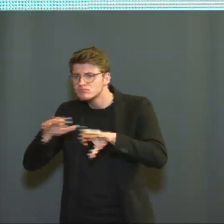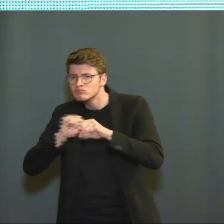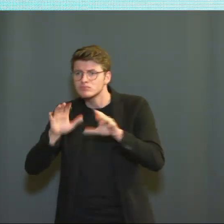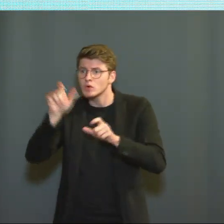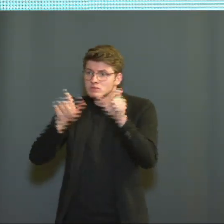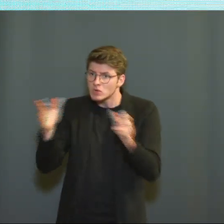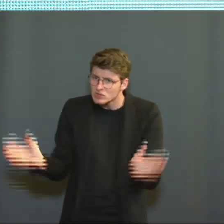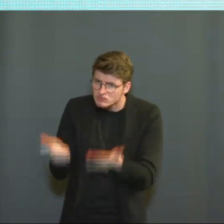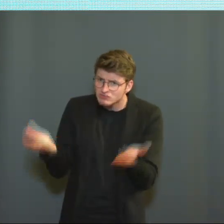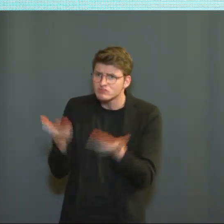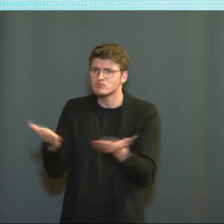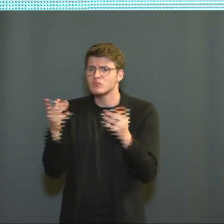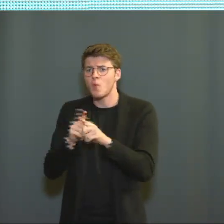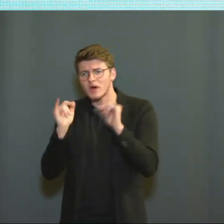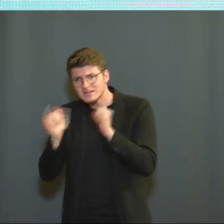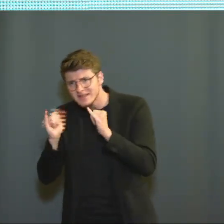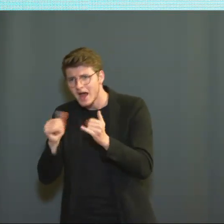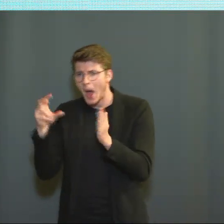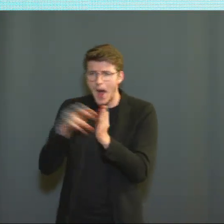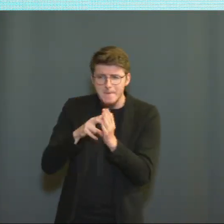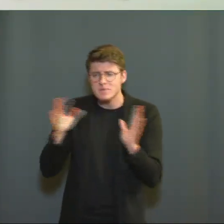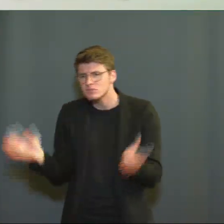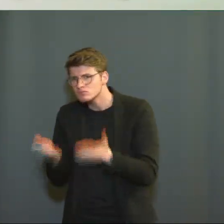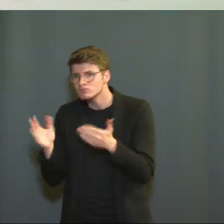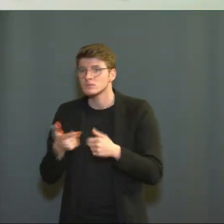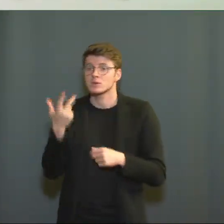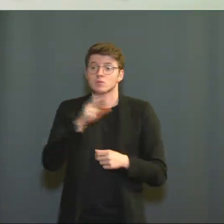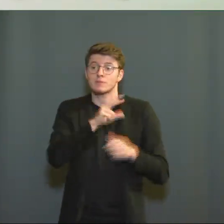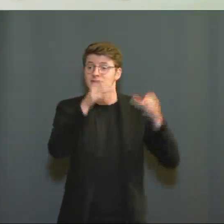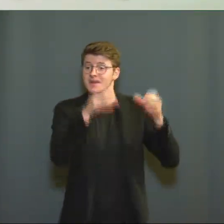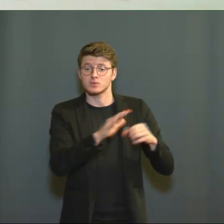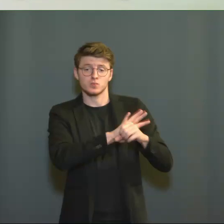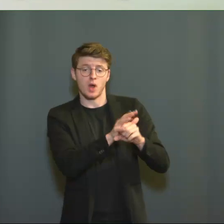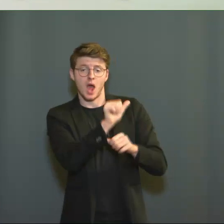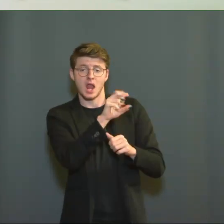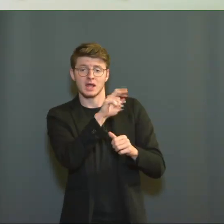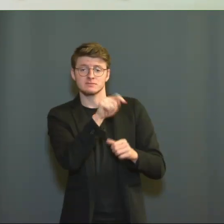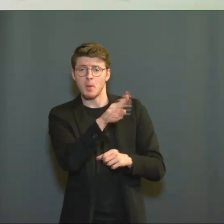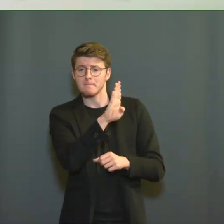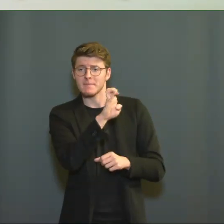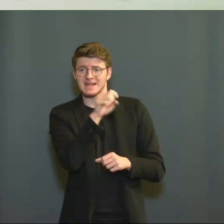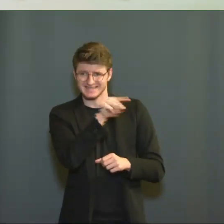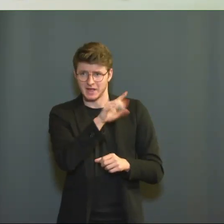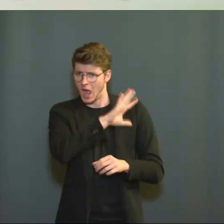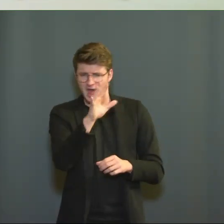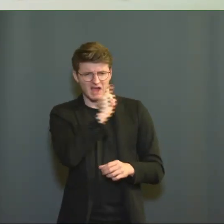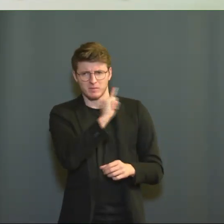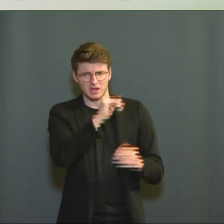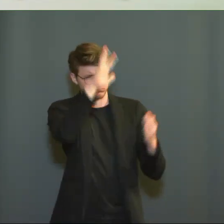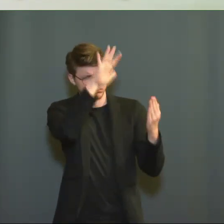en te gebruiken. Via de website coronalert.be kan u alle informatie terugvinden.